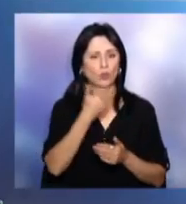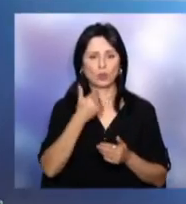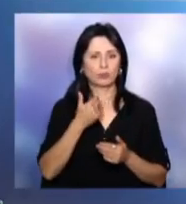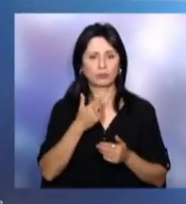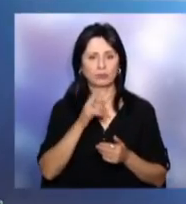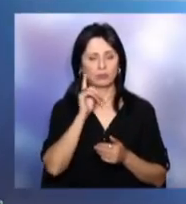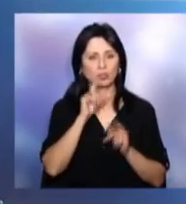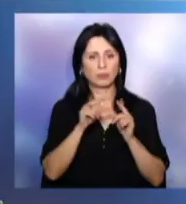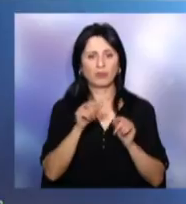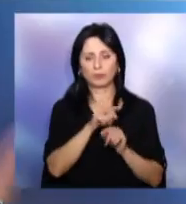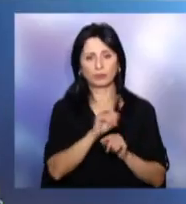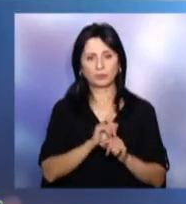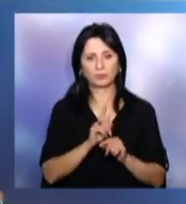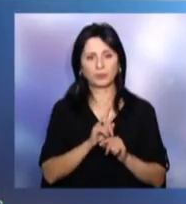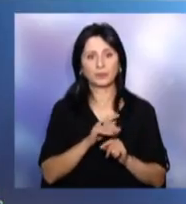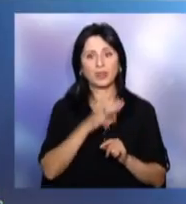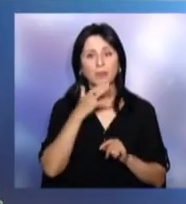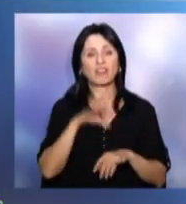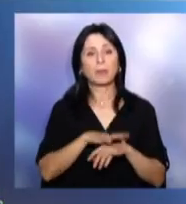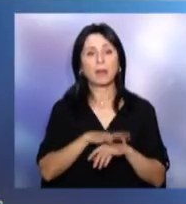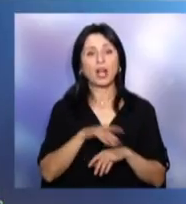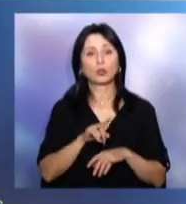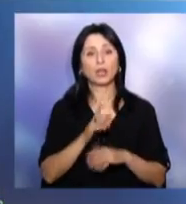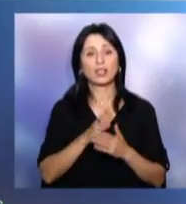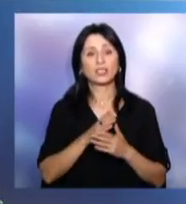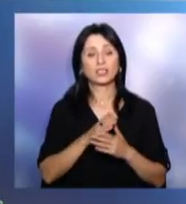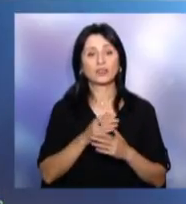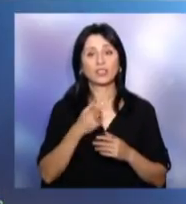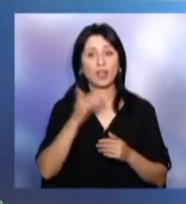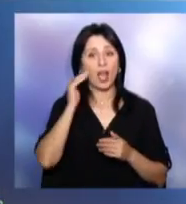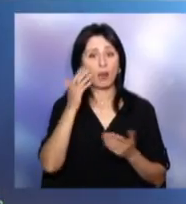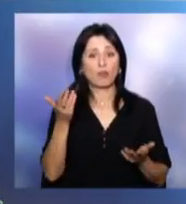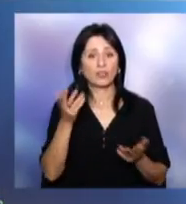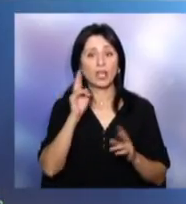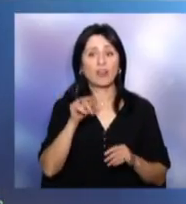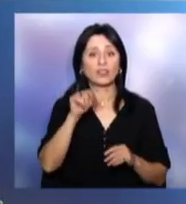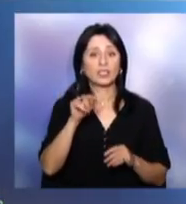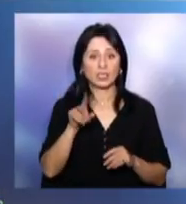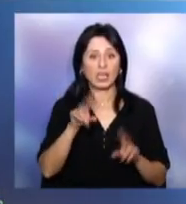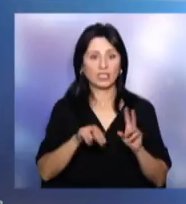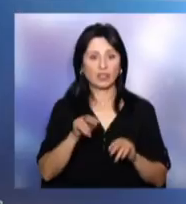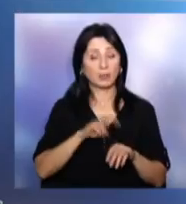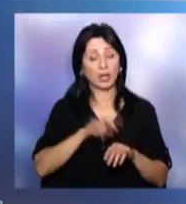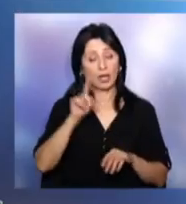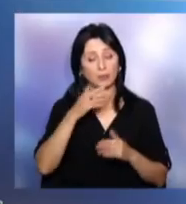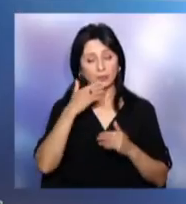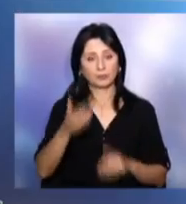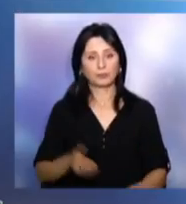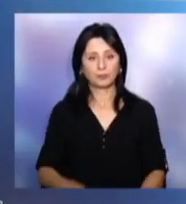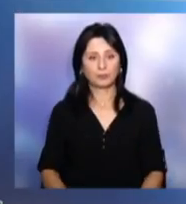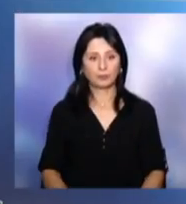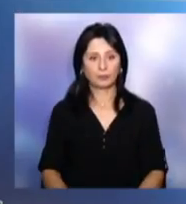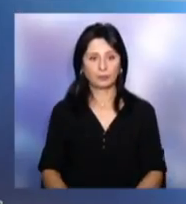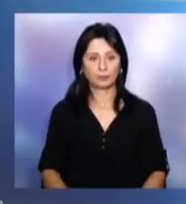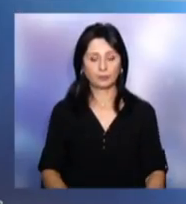იყოს. ამდენად ბევრი ფაქტორი, რომელიც ჩვენ არ მოვისმინეთ თქვენგან, ეს არის გასათვალისწინებელი, რომ